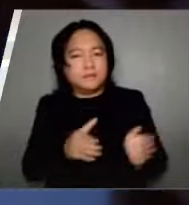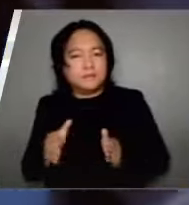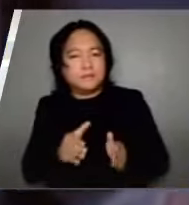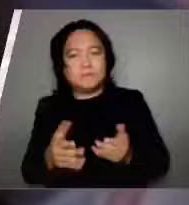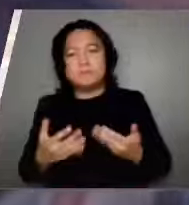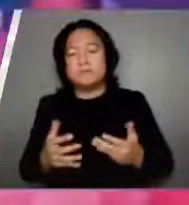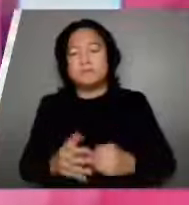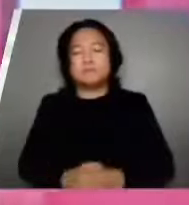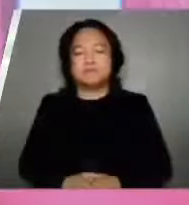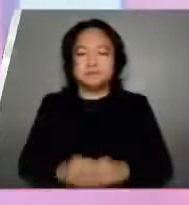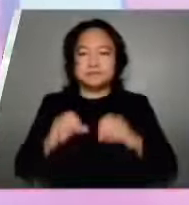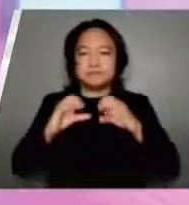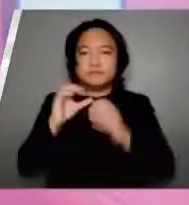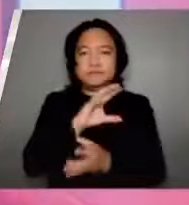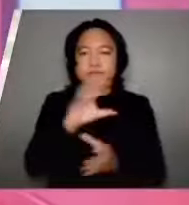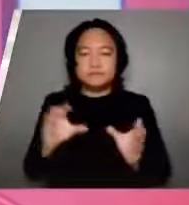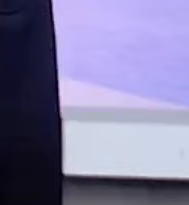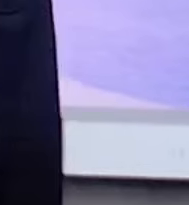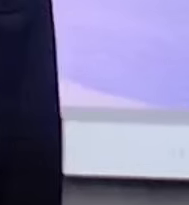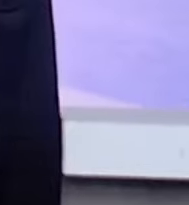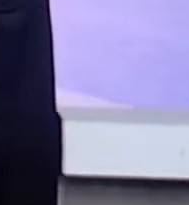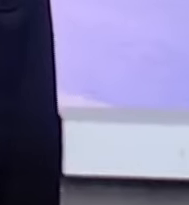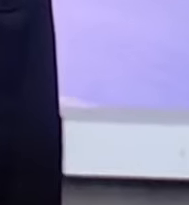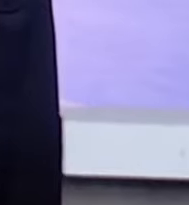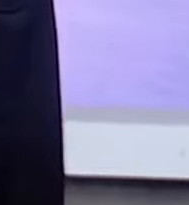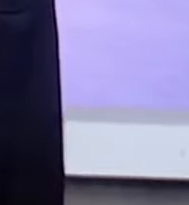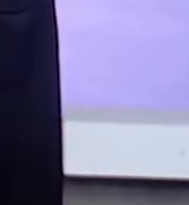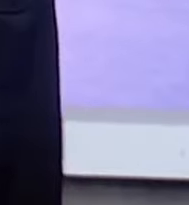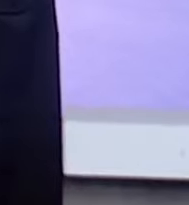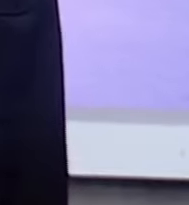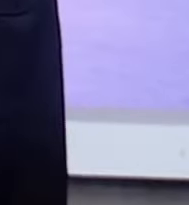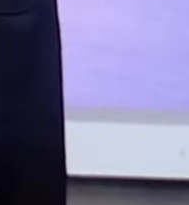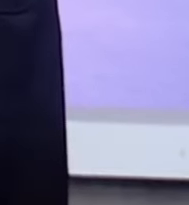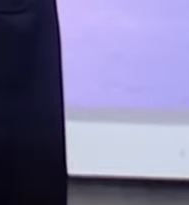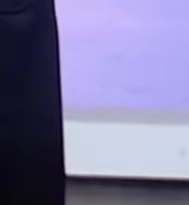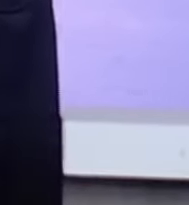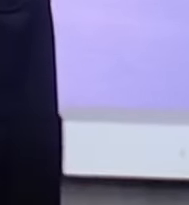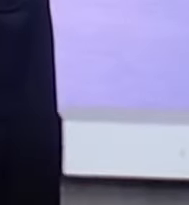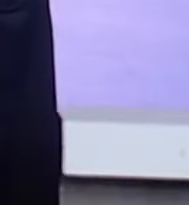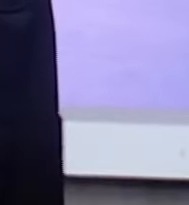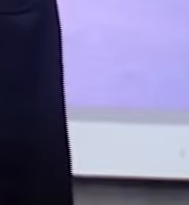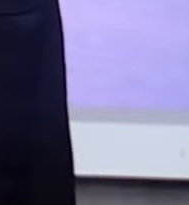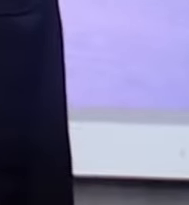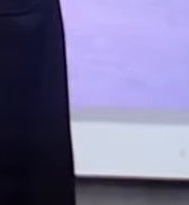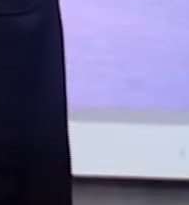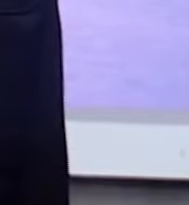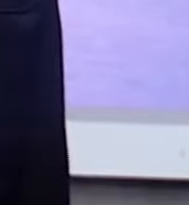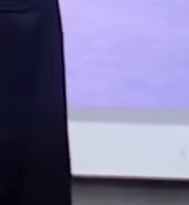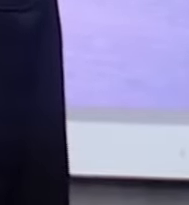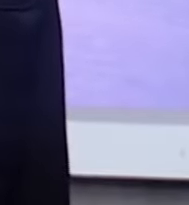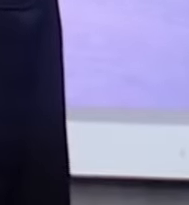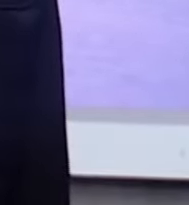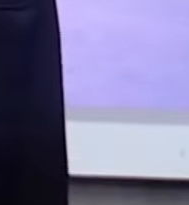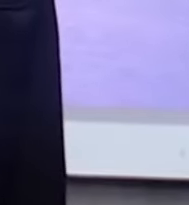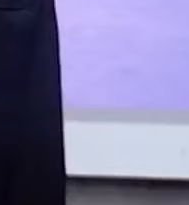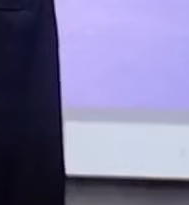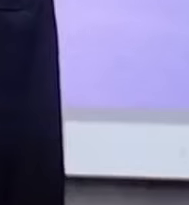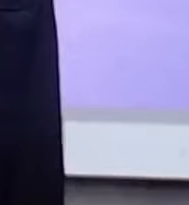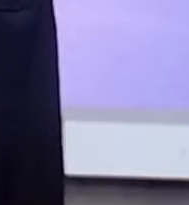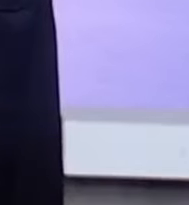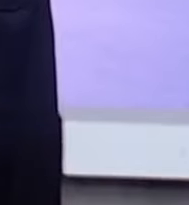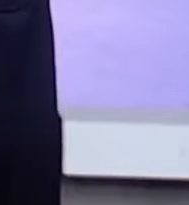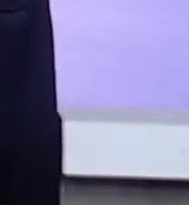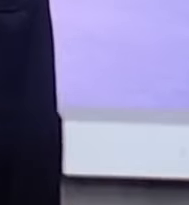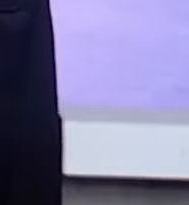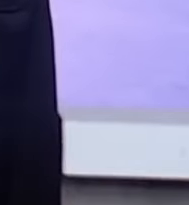Dano Tingkungko ang inyong saksi. Mga kapuso, sama-sama tayong maging saksi. Mag-subscribe sa GMA